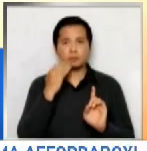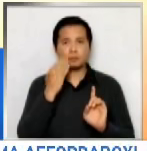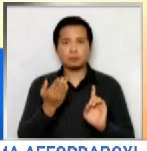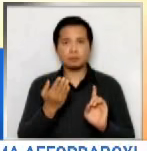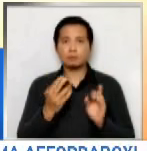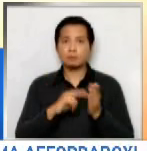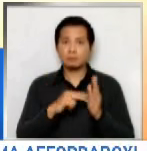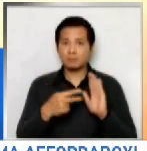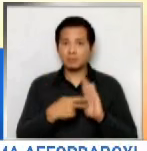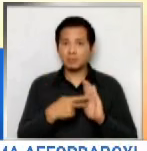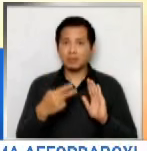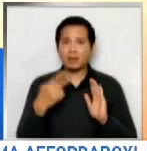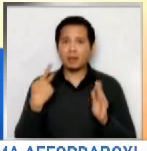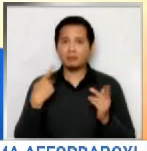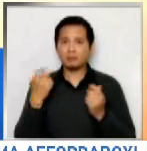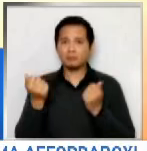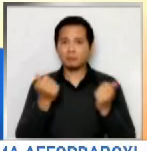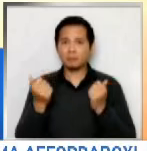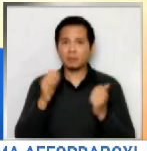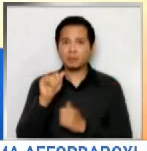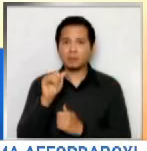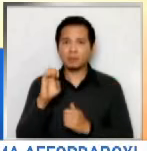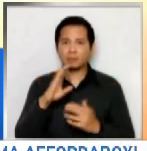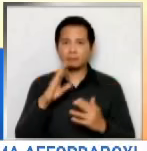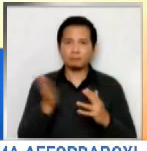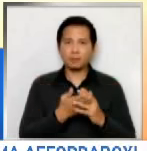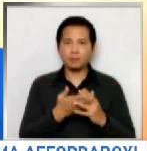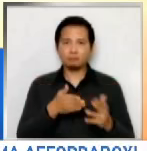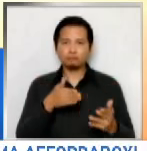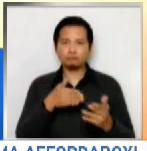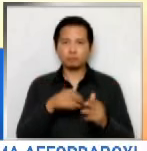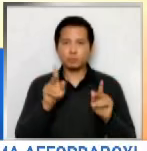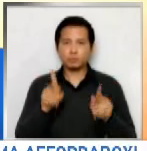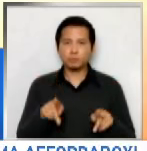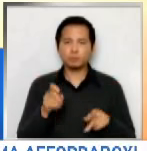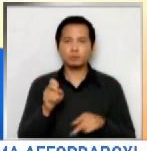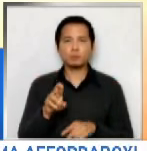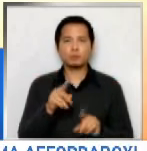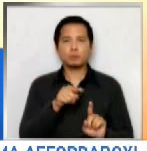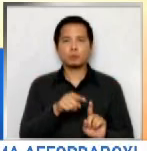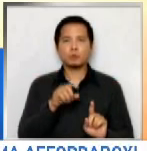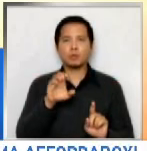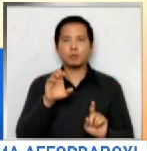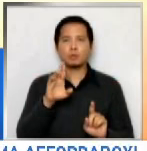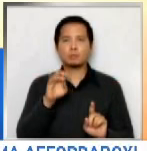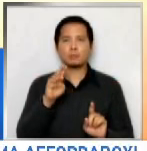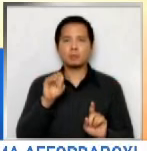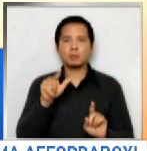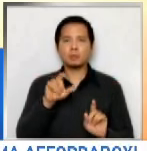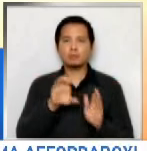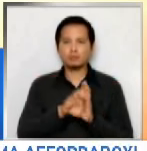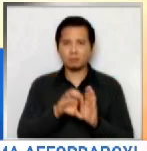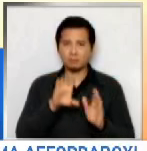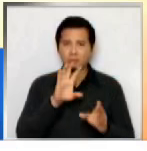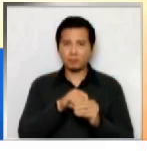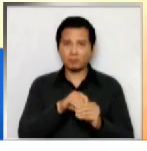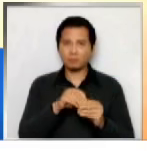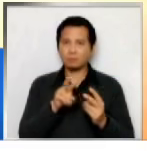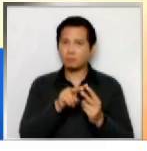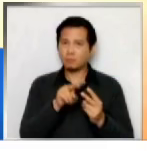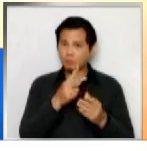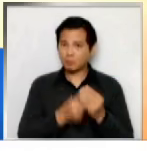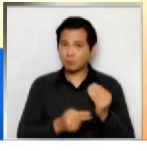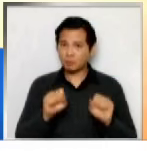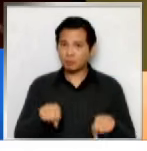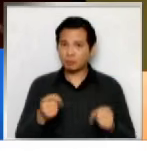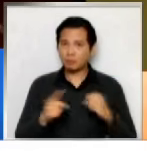ang dahilan ang pwedeng ipataw sa kanya o maaaring kasuhan din ng criminal case at ano ang maaaring pananagutan niya? Well, unang-una yung